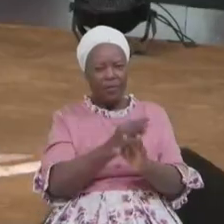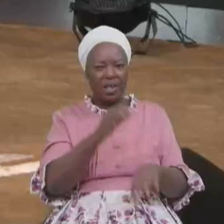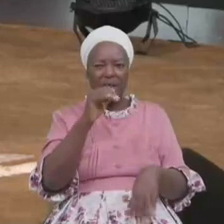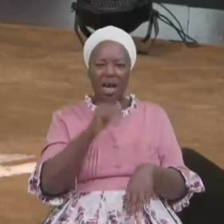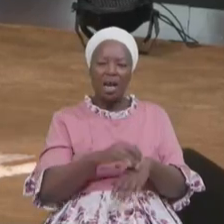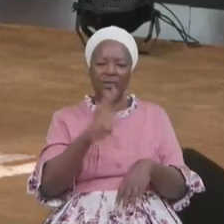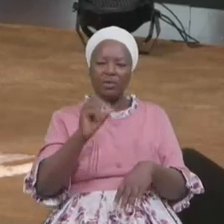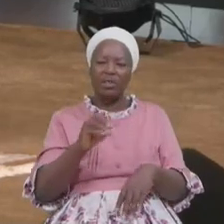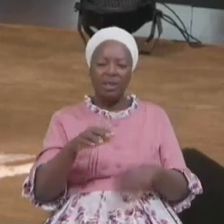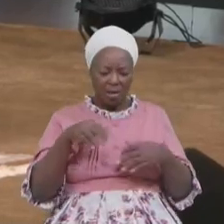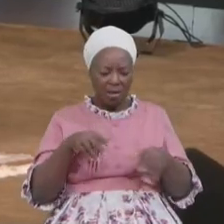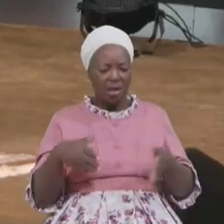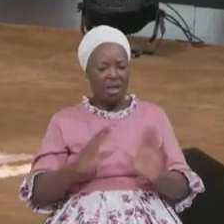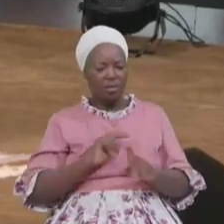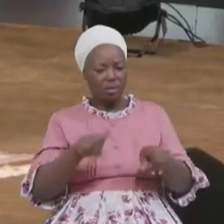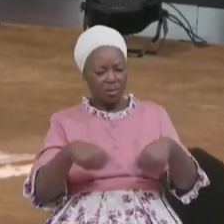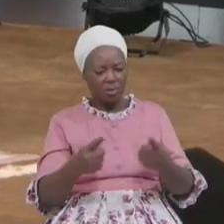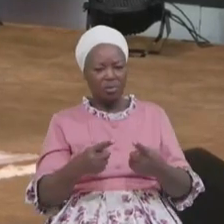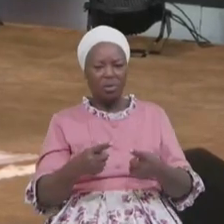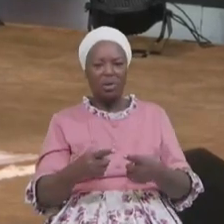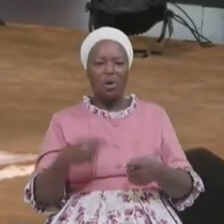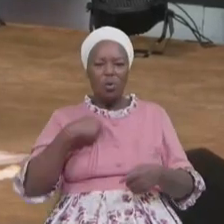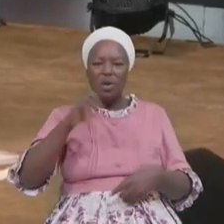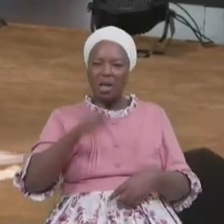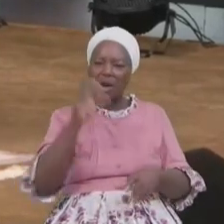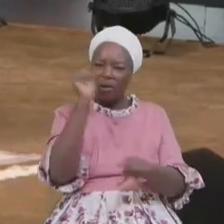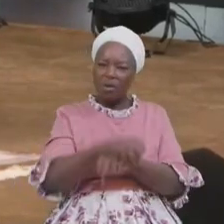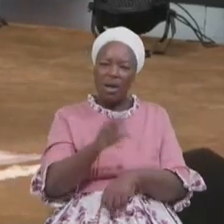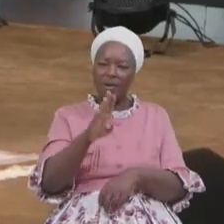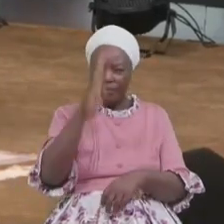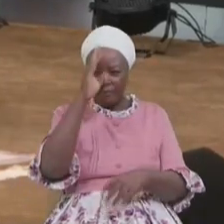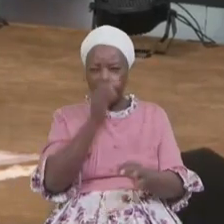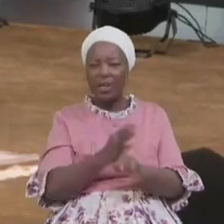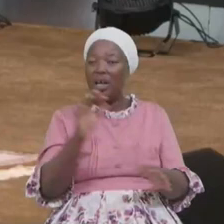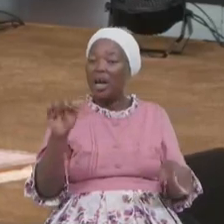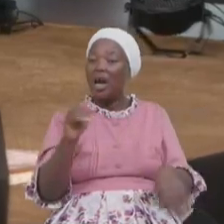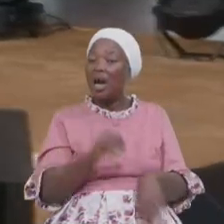vaincre la foi à 40 ans. Maintenant,